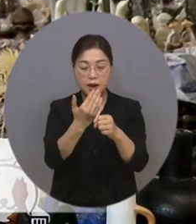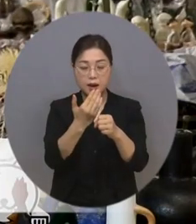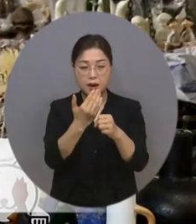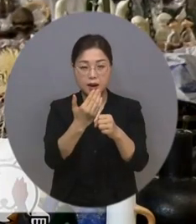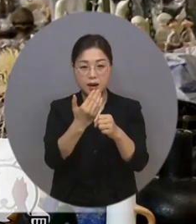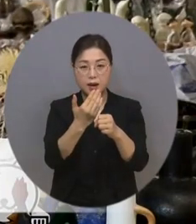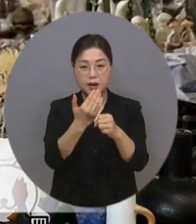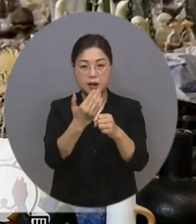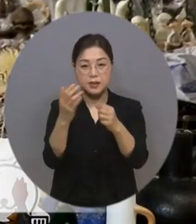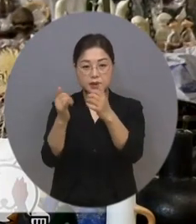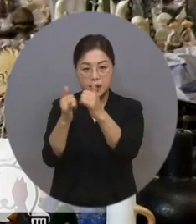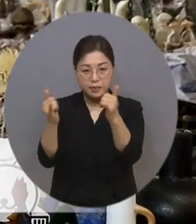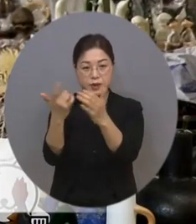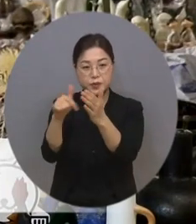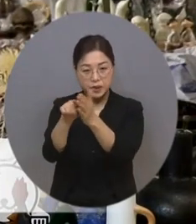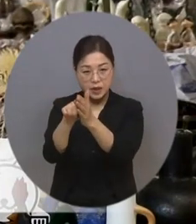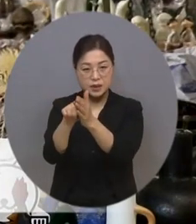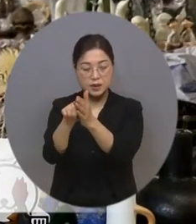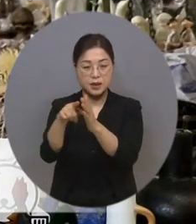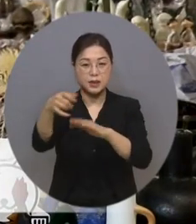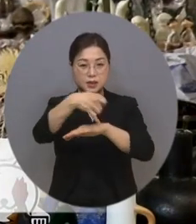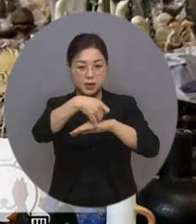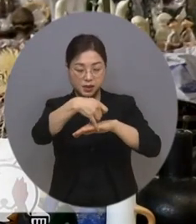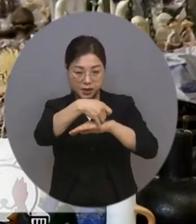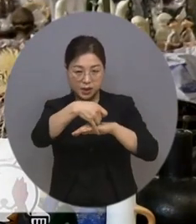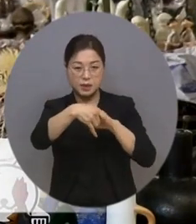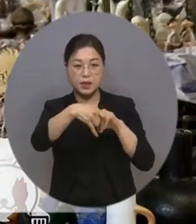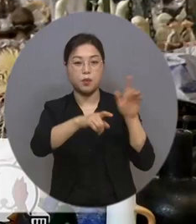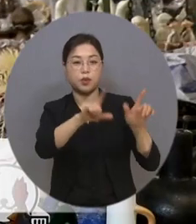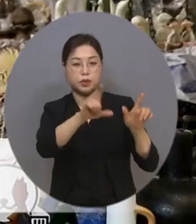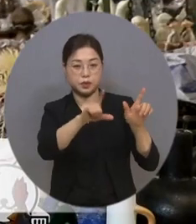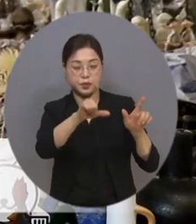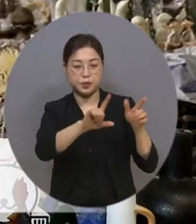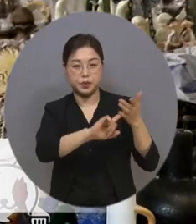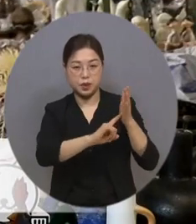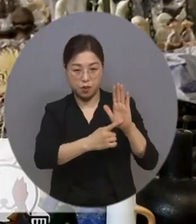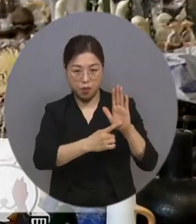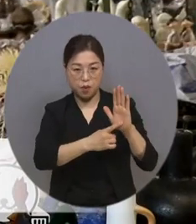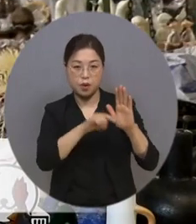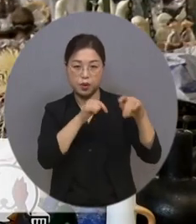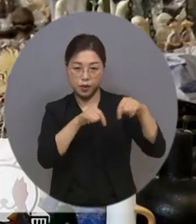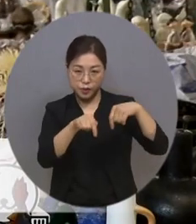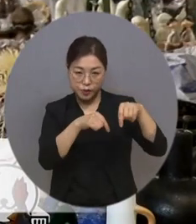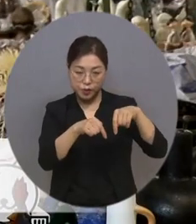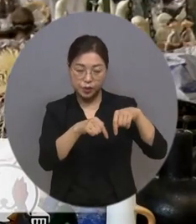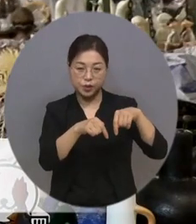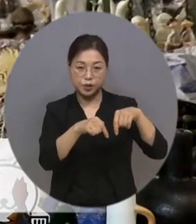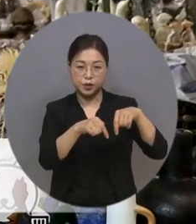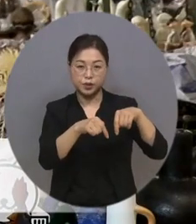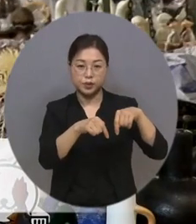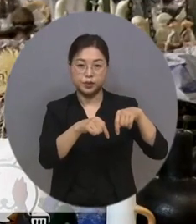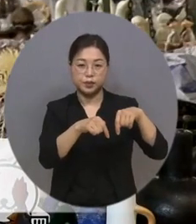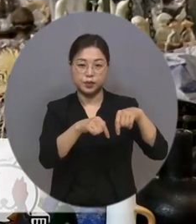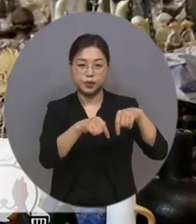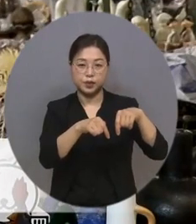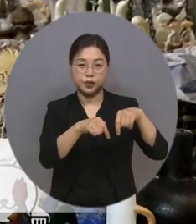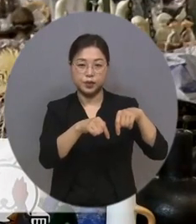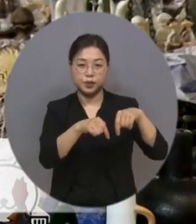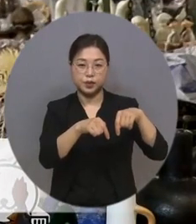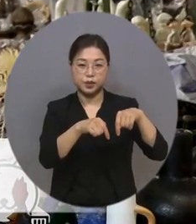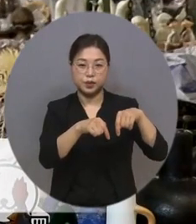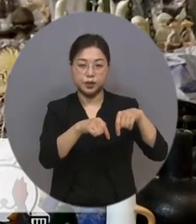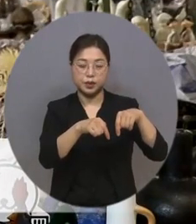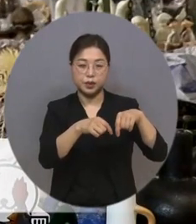있도록 사람들을 위한 어떤 디자인의 편의를 표출하고 연출하고 환경적인 공간에서